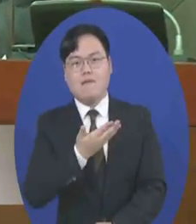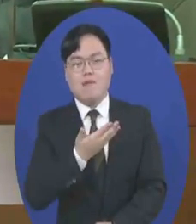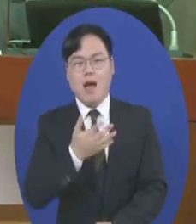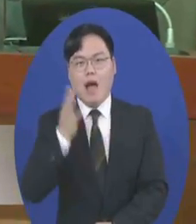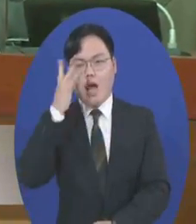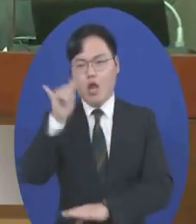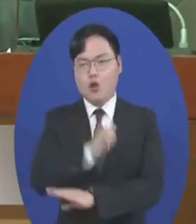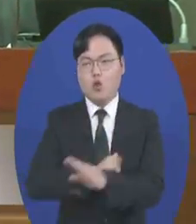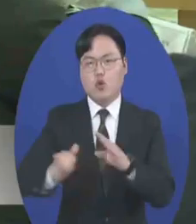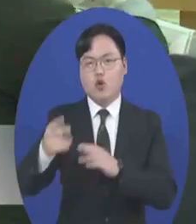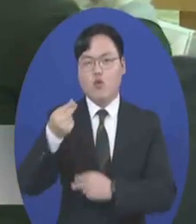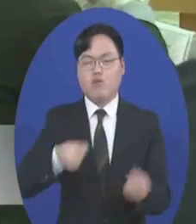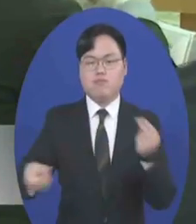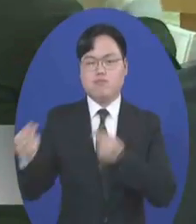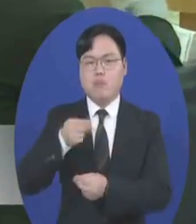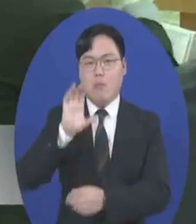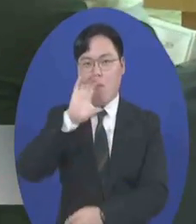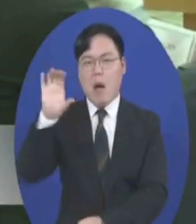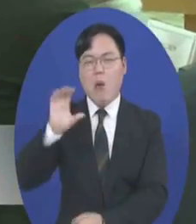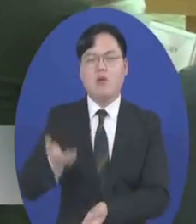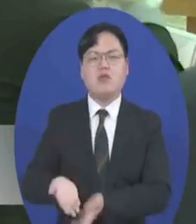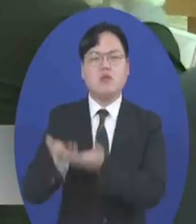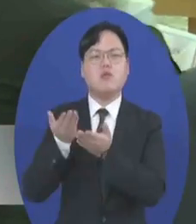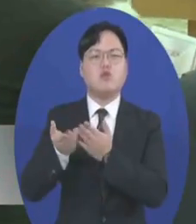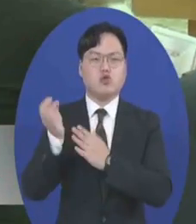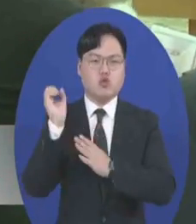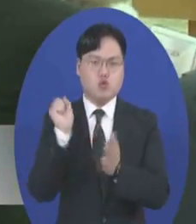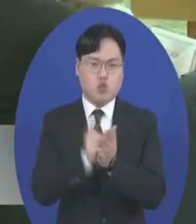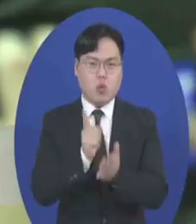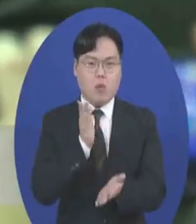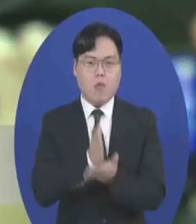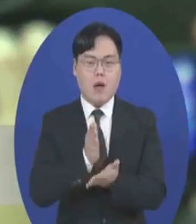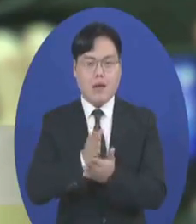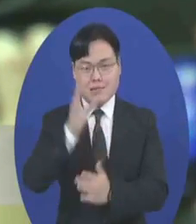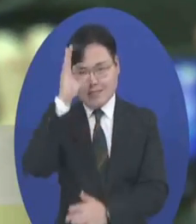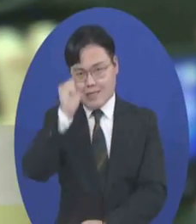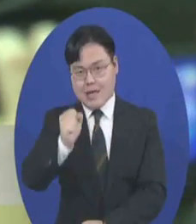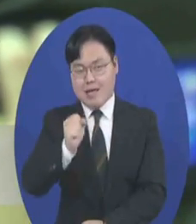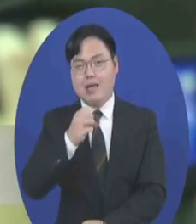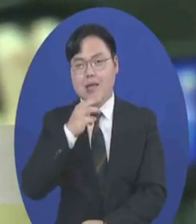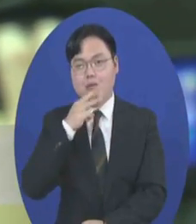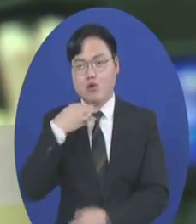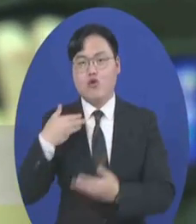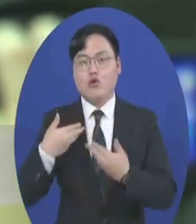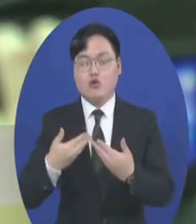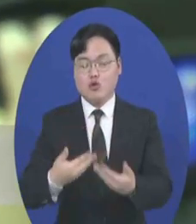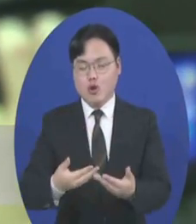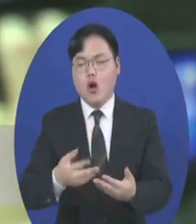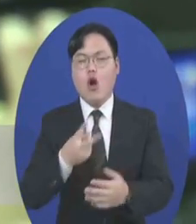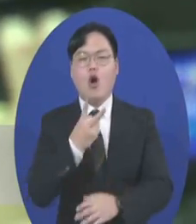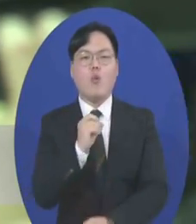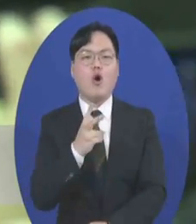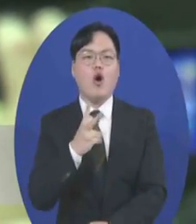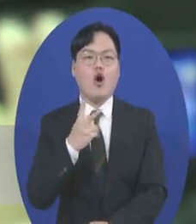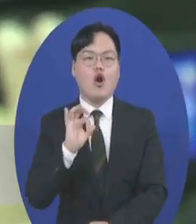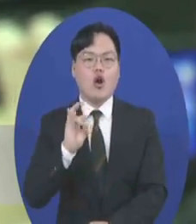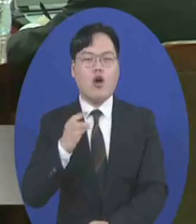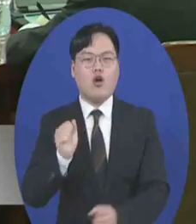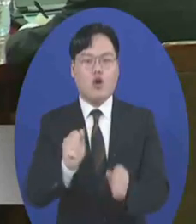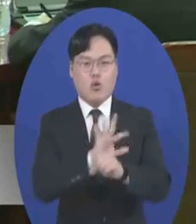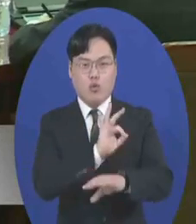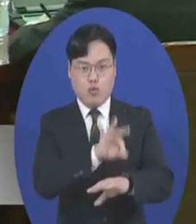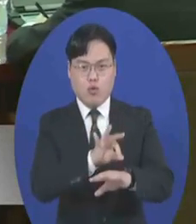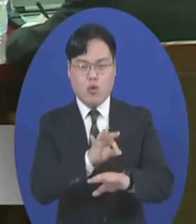гадаадын хөрөнгө оруулагчдыг дэмжиж ажиллах нь хамгийн чухал байна гэж ерөнхий сайд онцолсон юм. 2020 онд цар тахлын нөлөөнөөс болж гадаадын